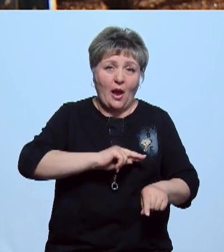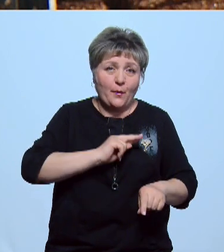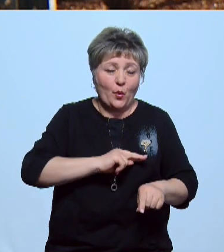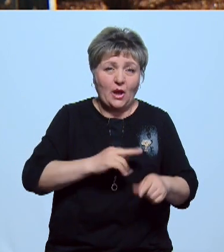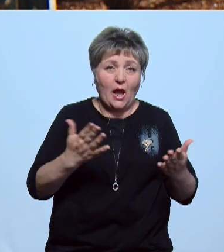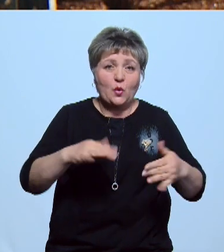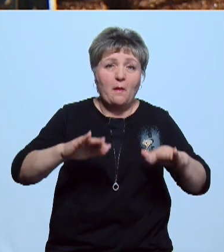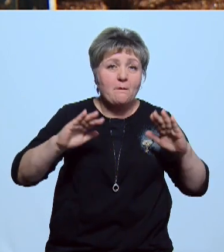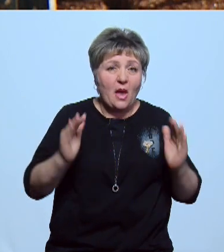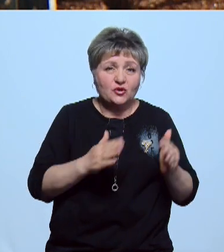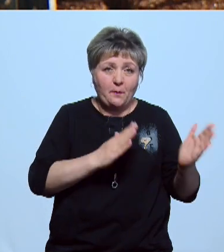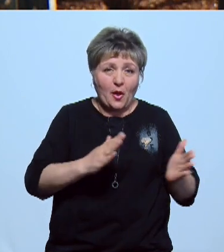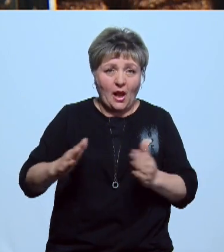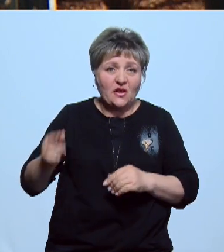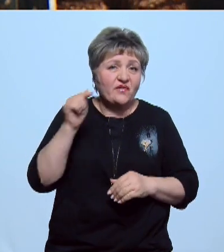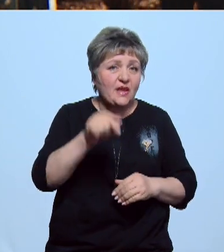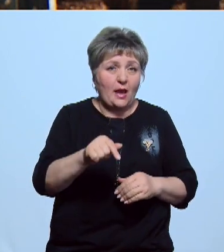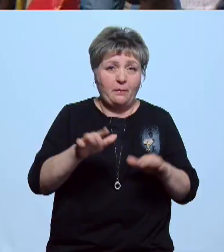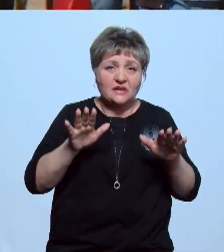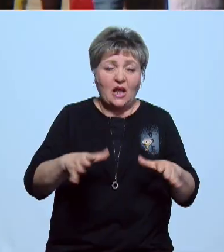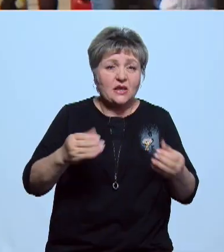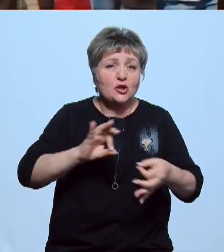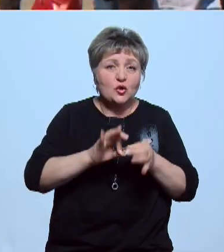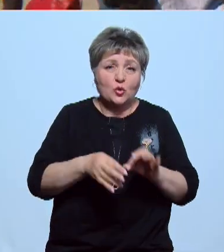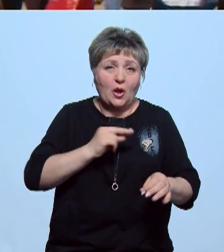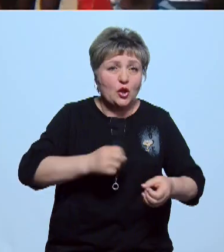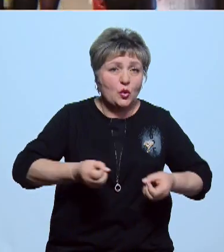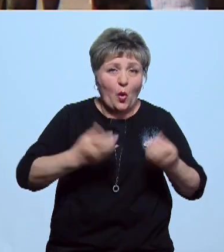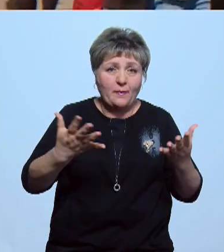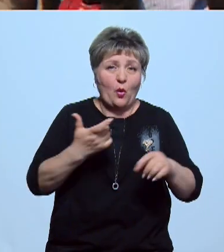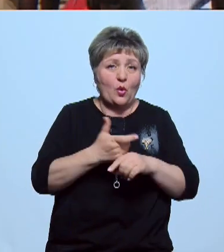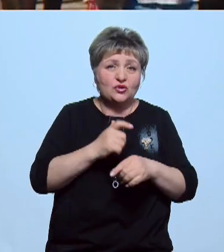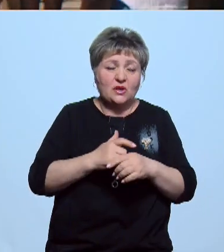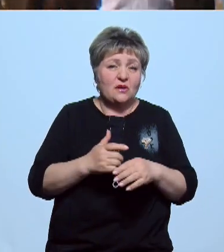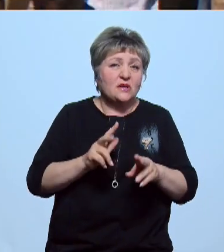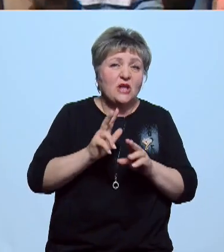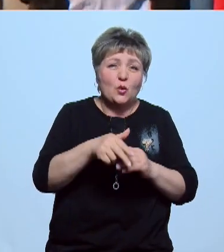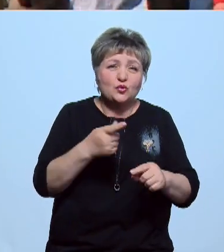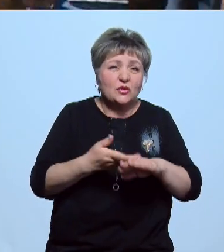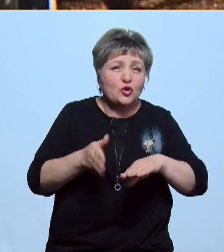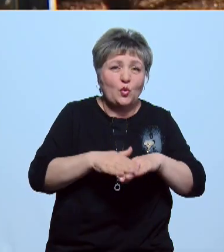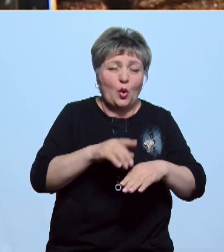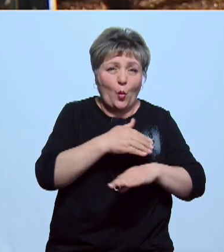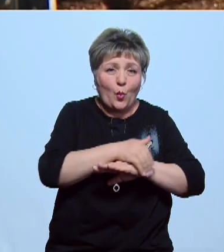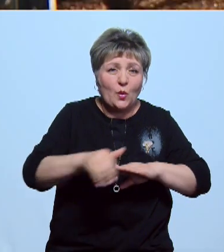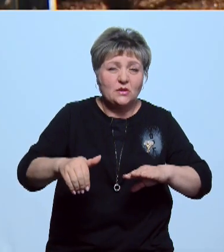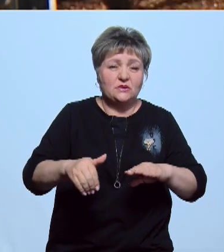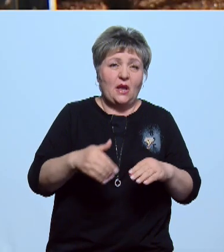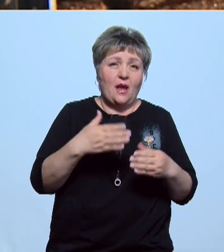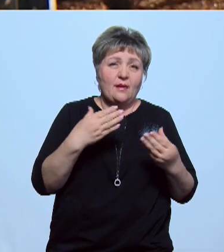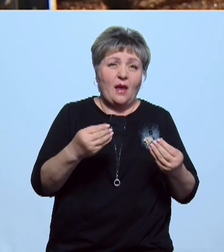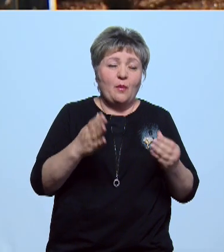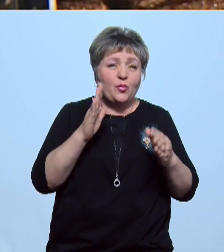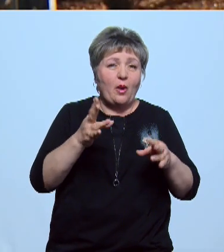в более-меньшем порядке. И в тех местах, где сложно работать днем, где очень загруженные улицы, где будет создавать помеху